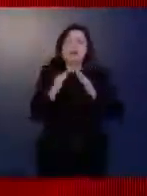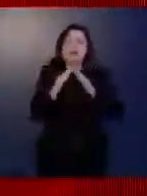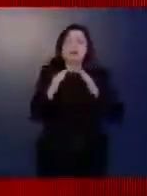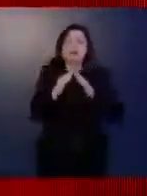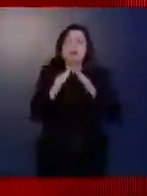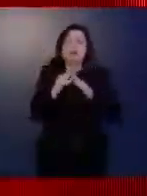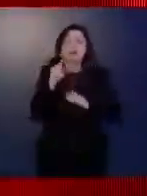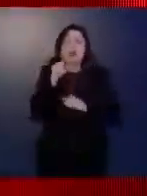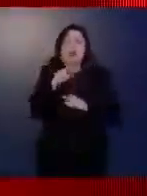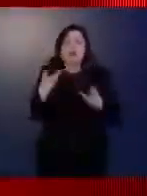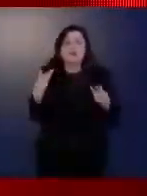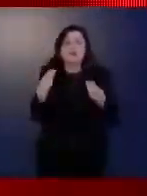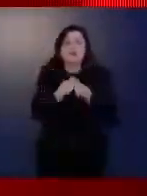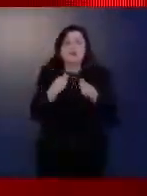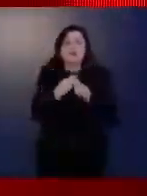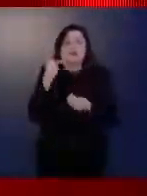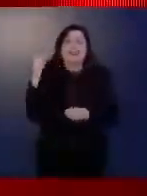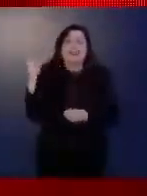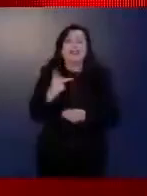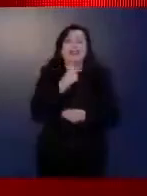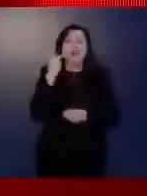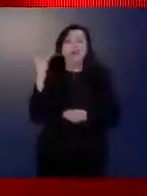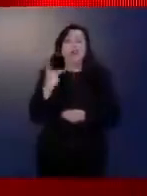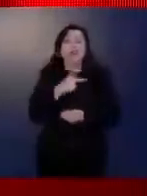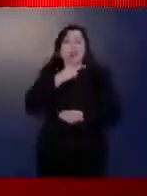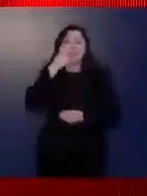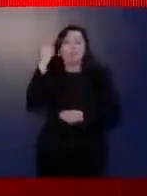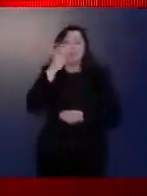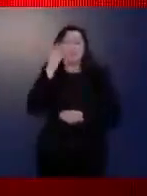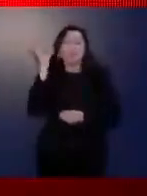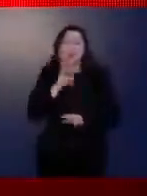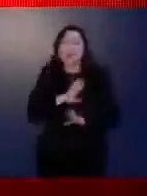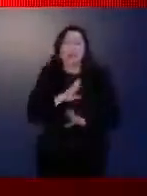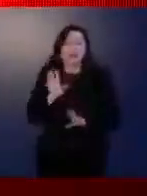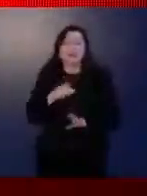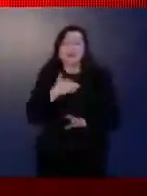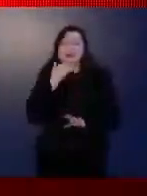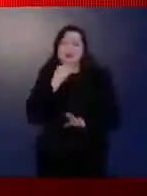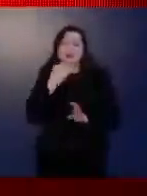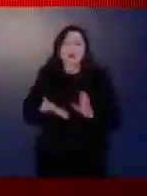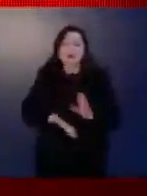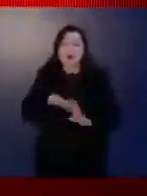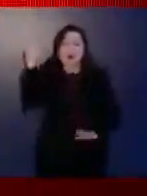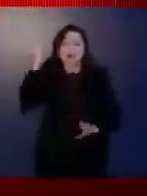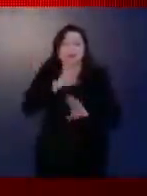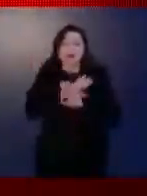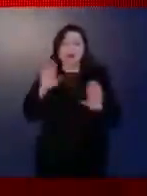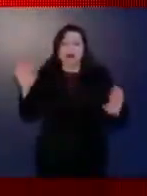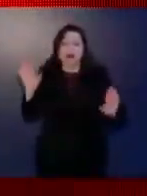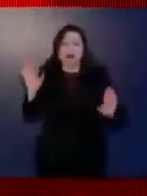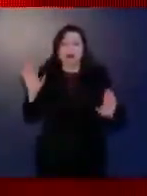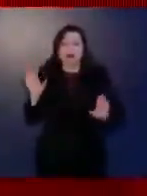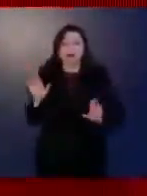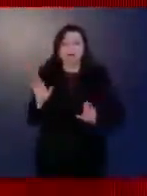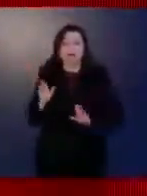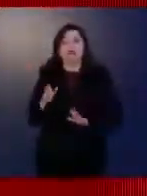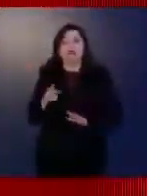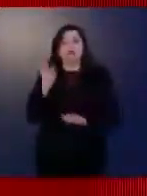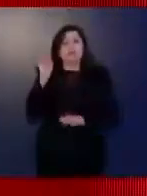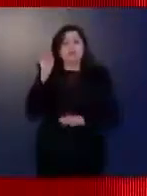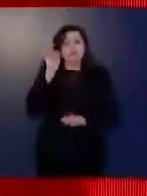δικαίωμα που είναι μια αναφέρετη αξία, για τη δυνατότητα ενός οφειλέτη